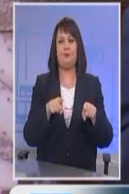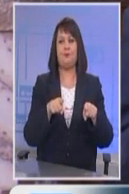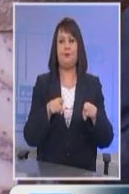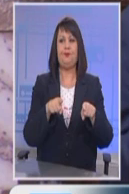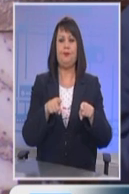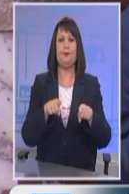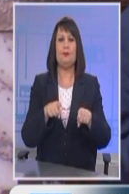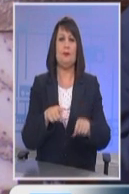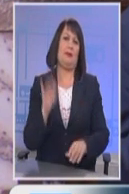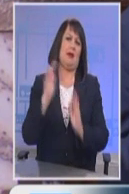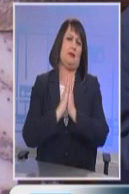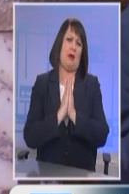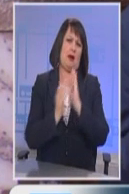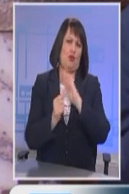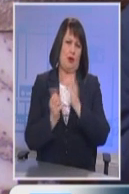Κύριε Πρόεδρε,